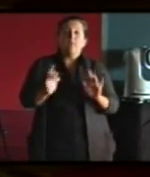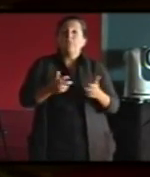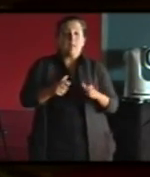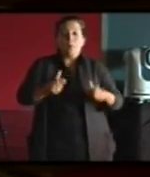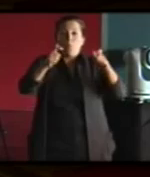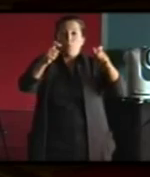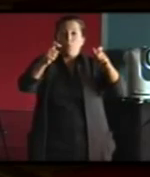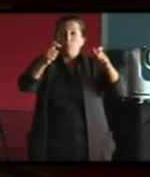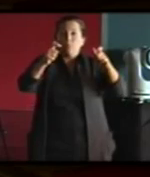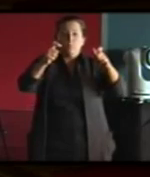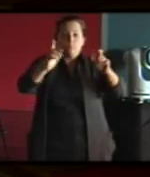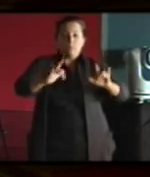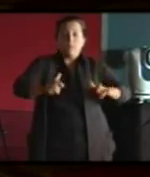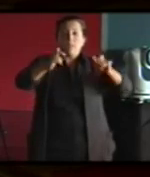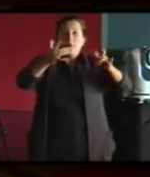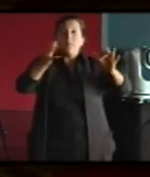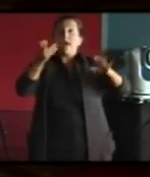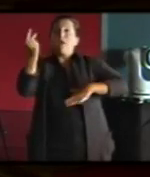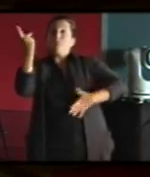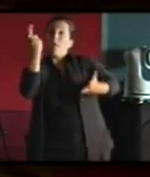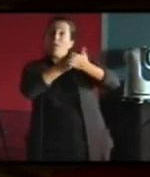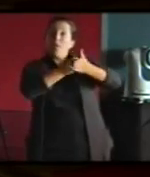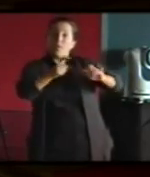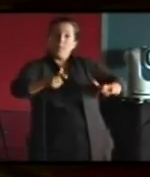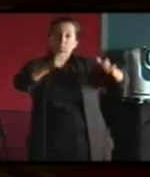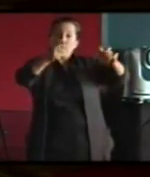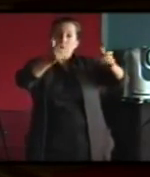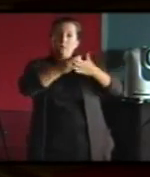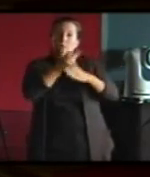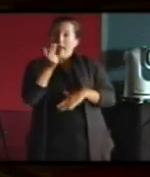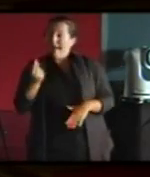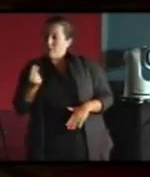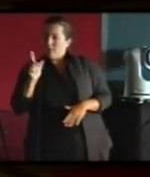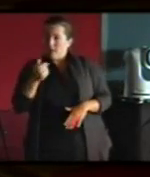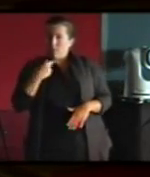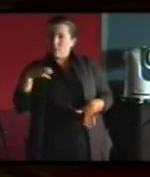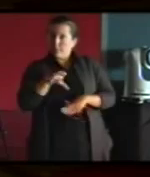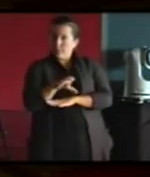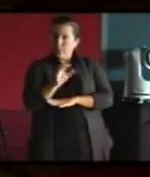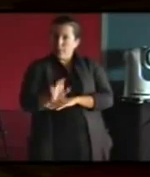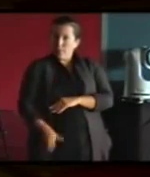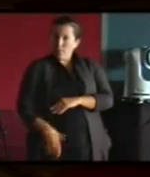immeuble, du côté de, pour un investissement immobilier, du côté du passif, vous avez de l'argent, des fonds propres,